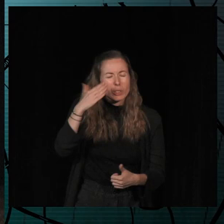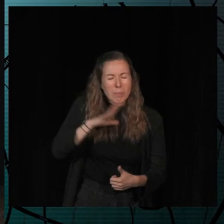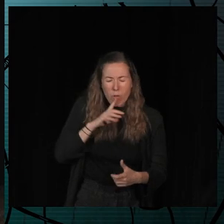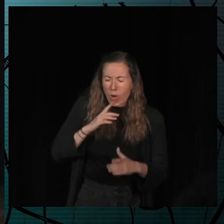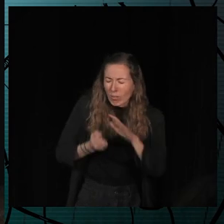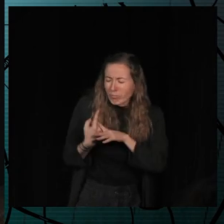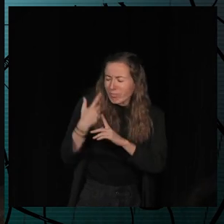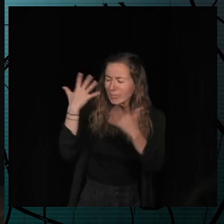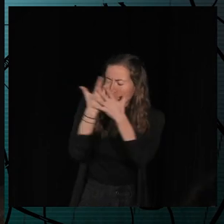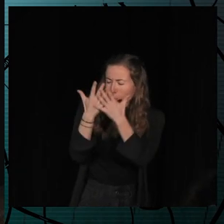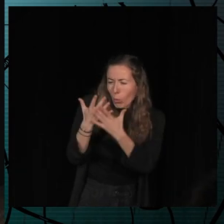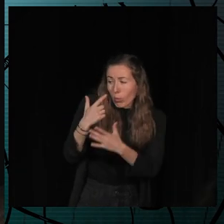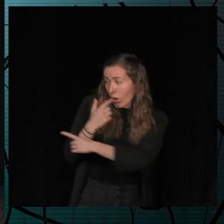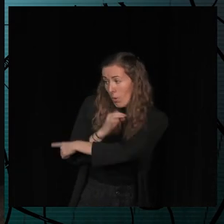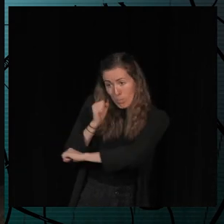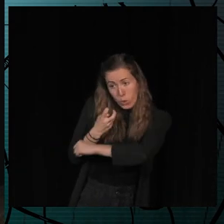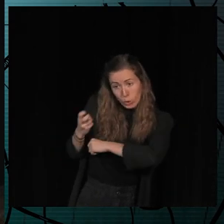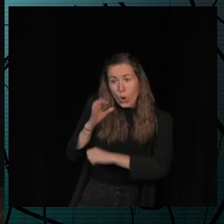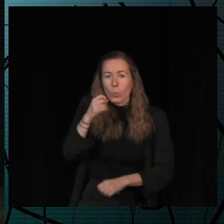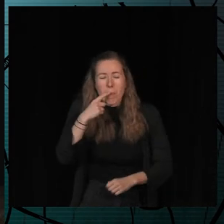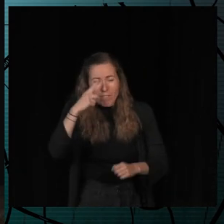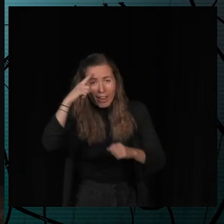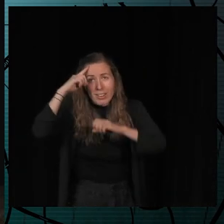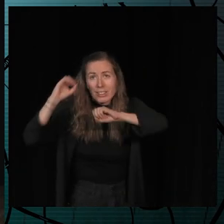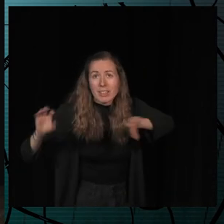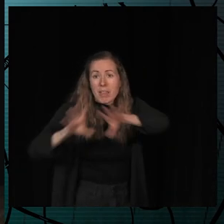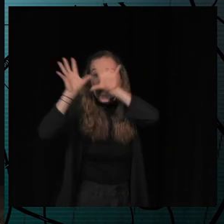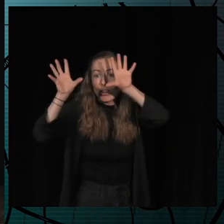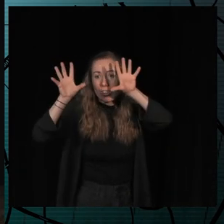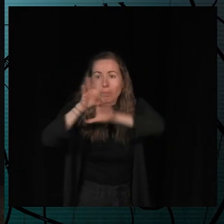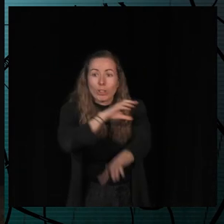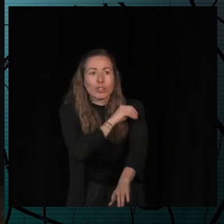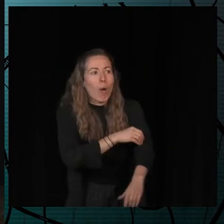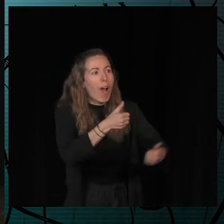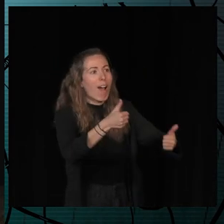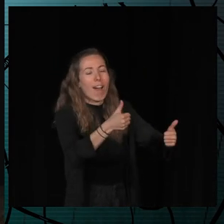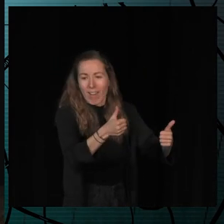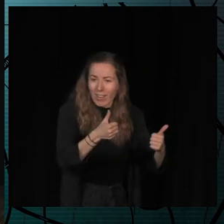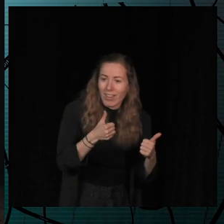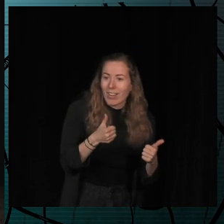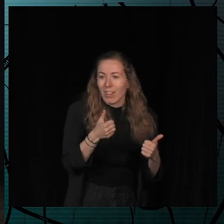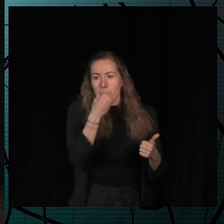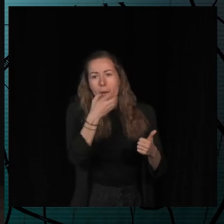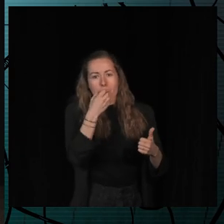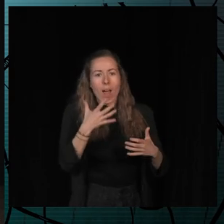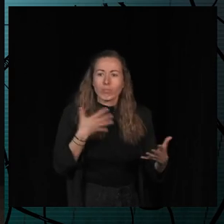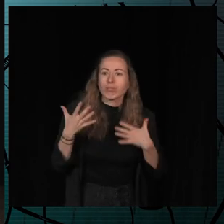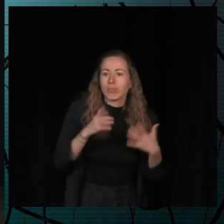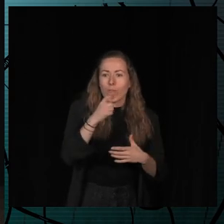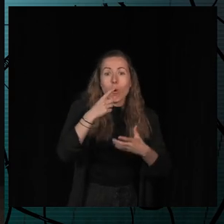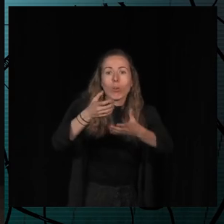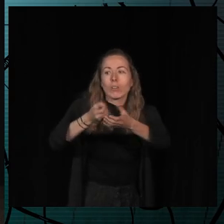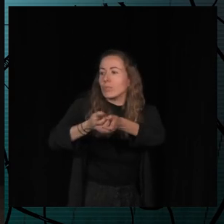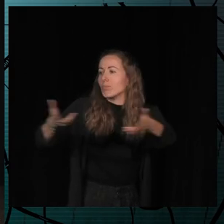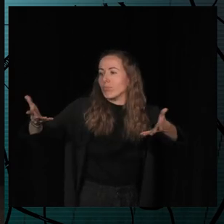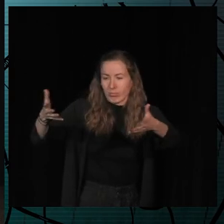oui je non mais mais oui mais c'est pas en terme de représentation ce que je veux dire euh la représentation du grand public